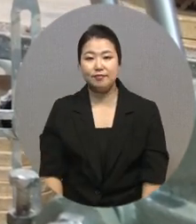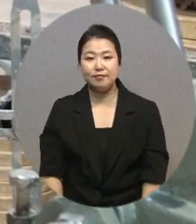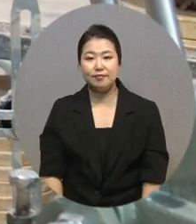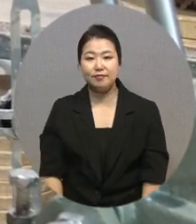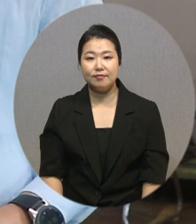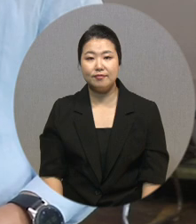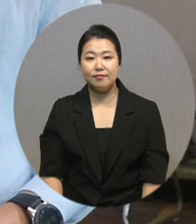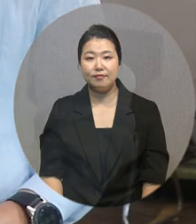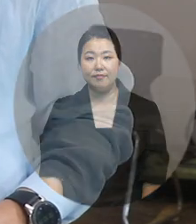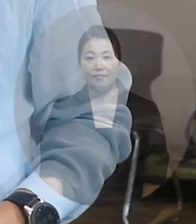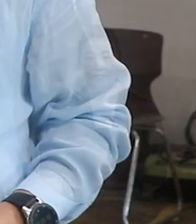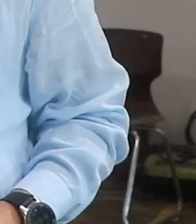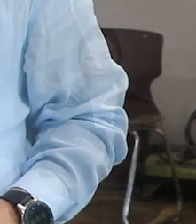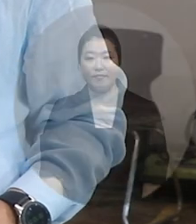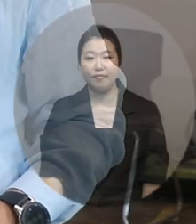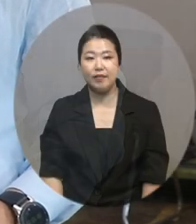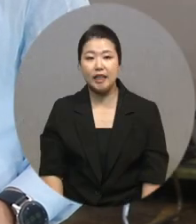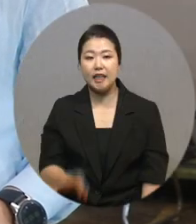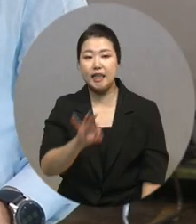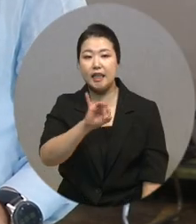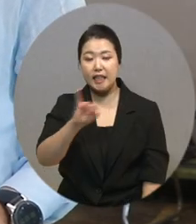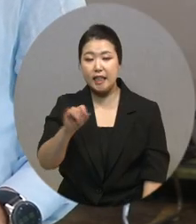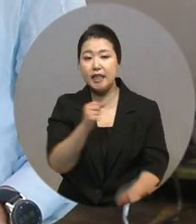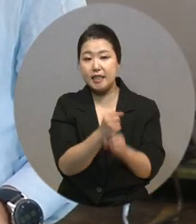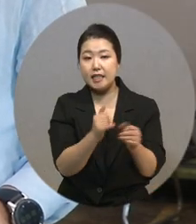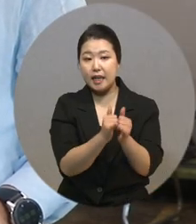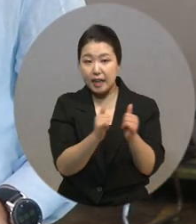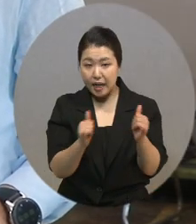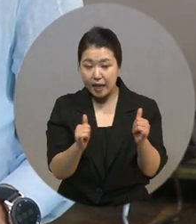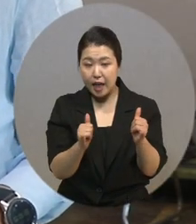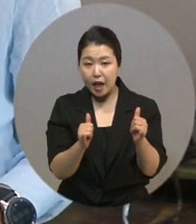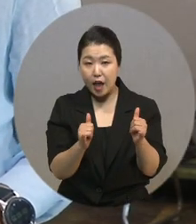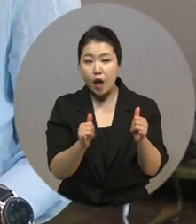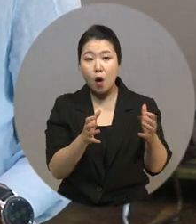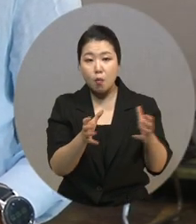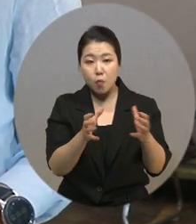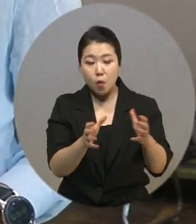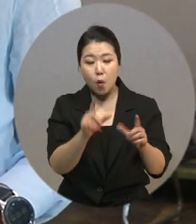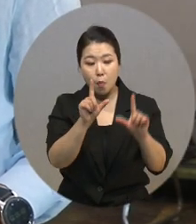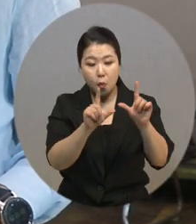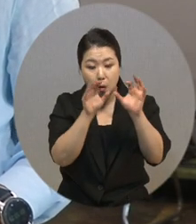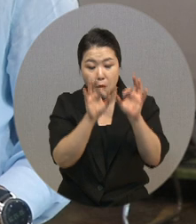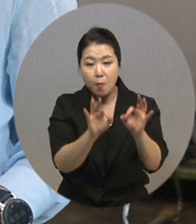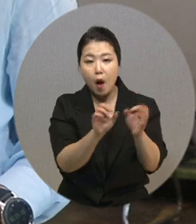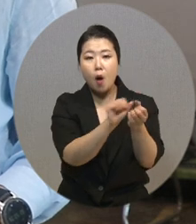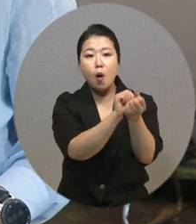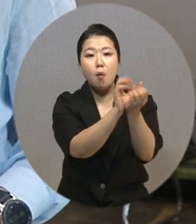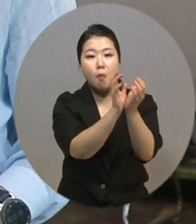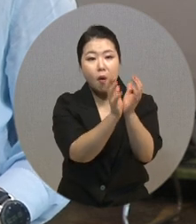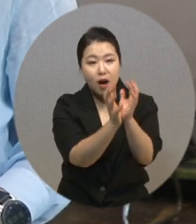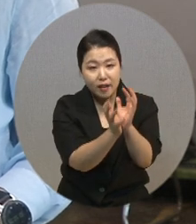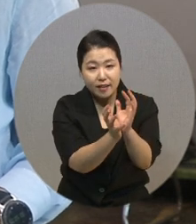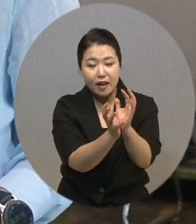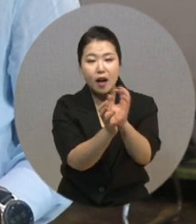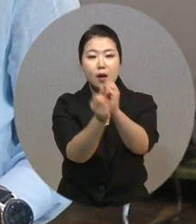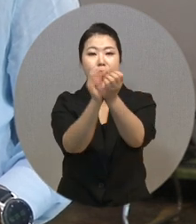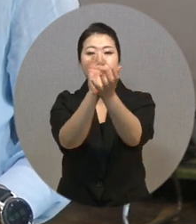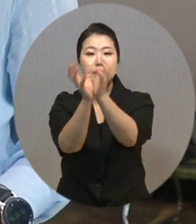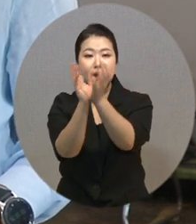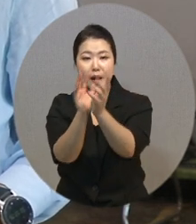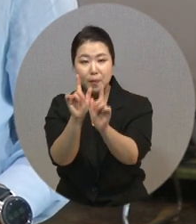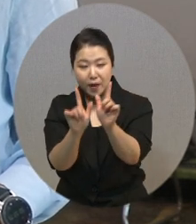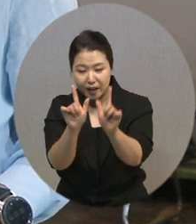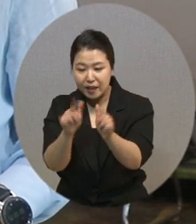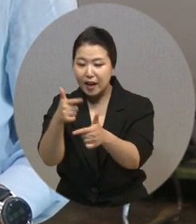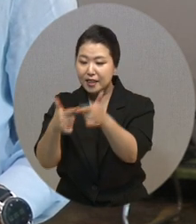가집니다 이철교 작가의 도자기는 봉가 됐다가 만개한 꽃도 됐다가